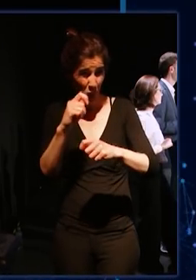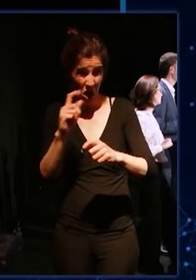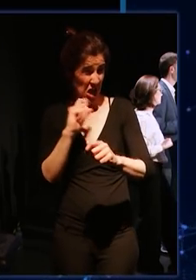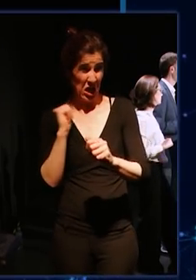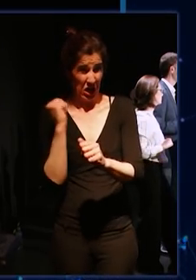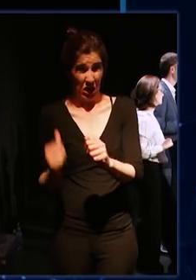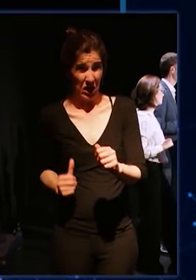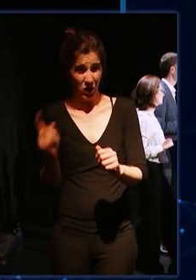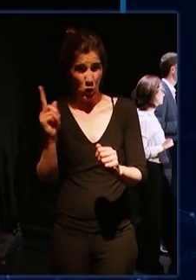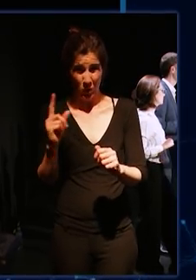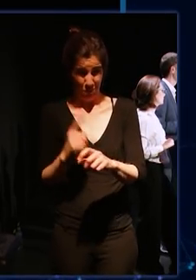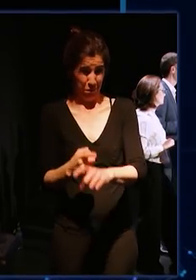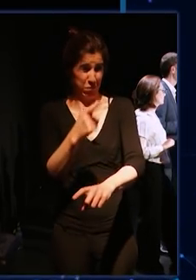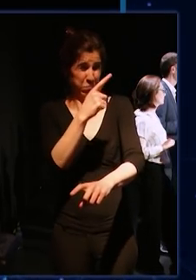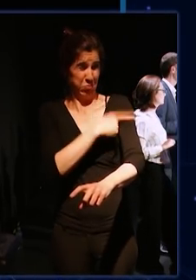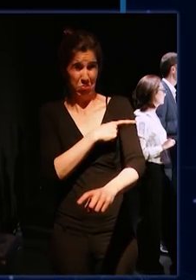diuen, és